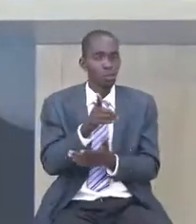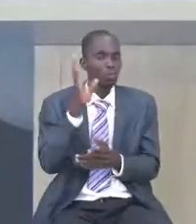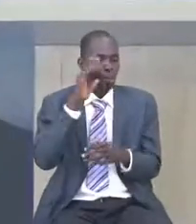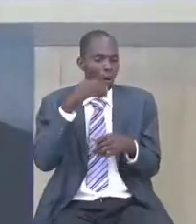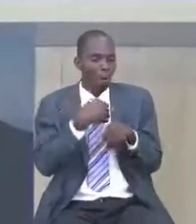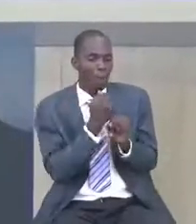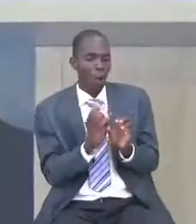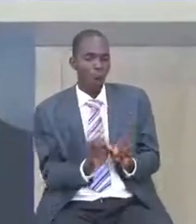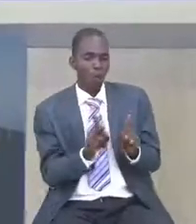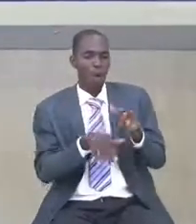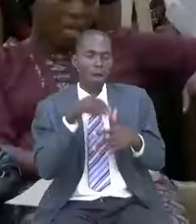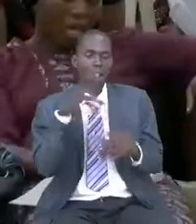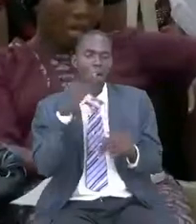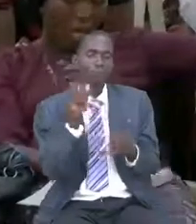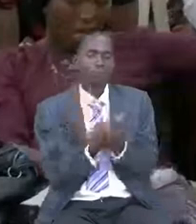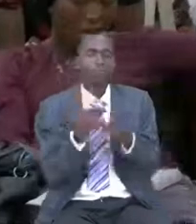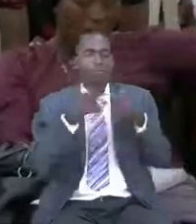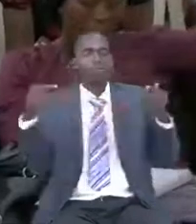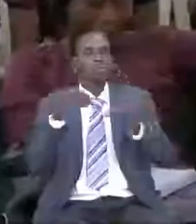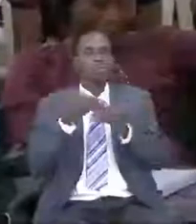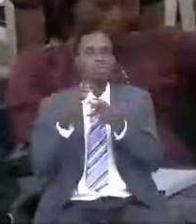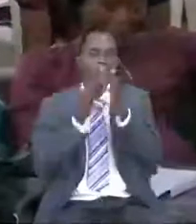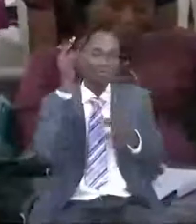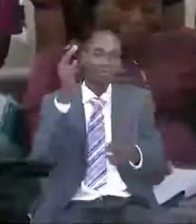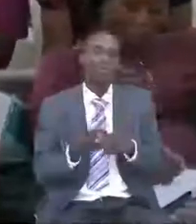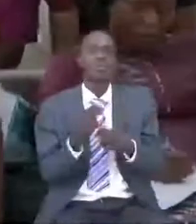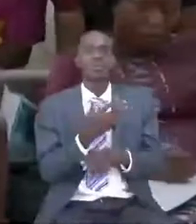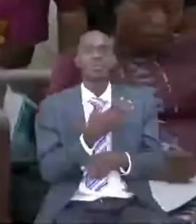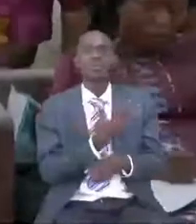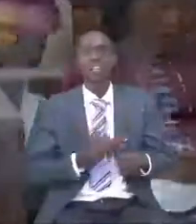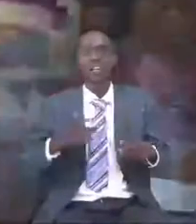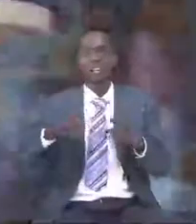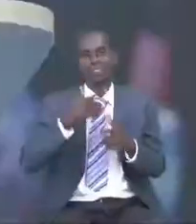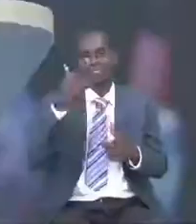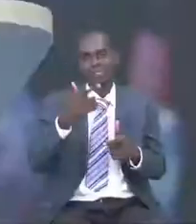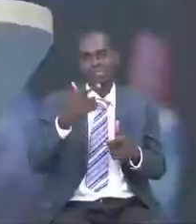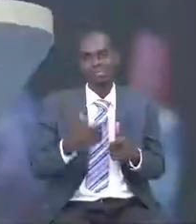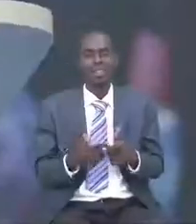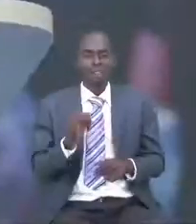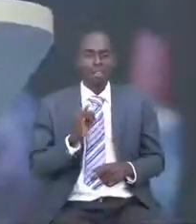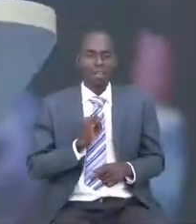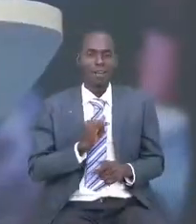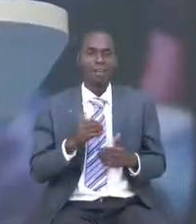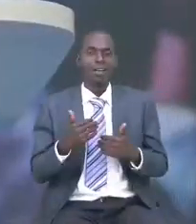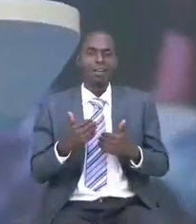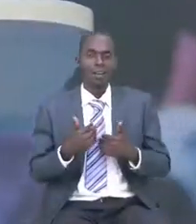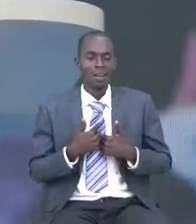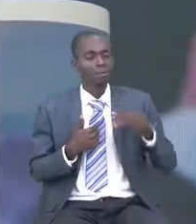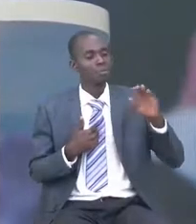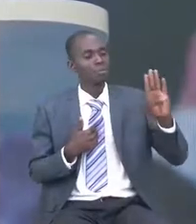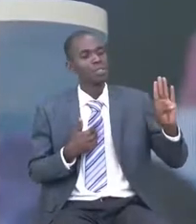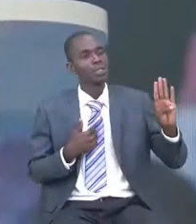cette opposition au nom de Jésus. Ensuite, j'ai